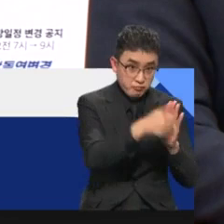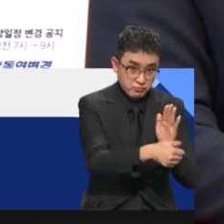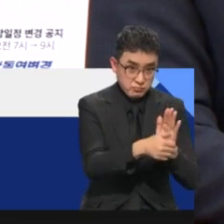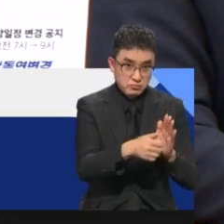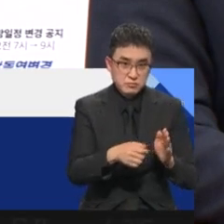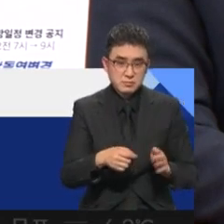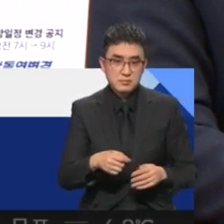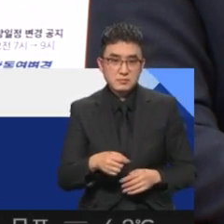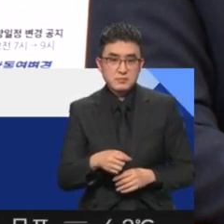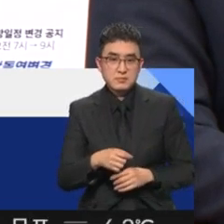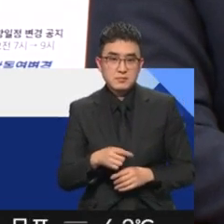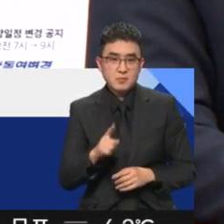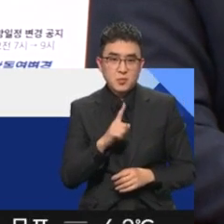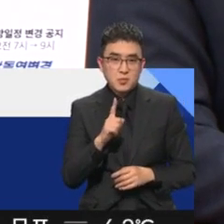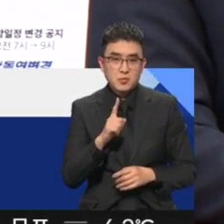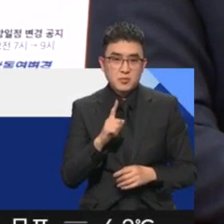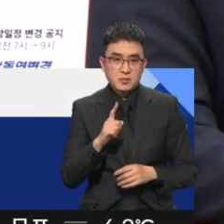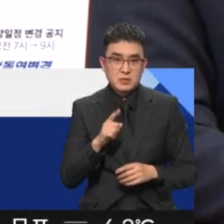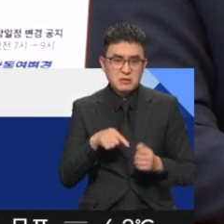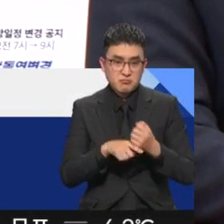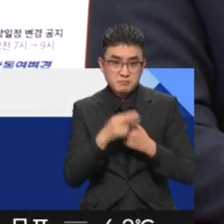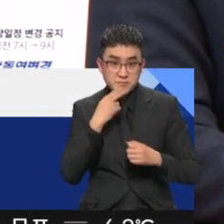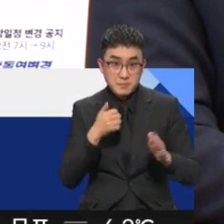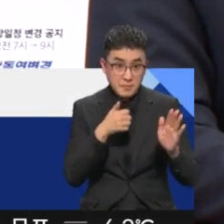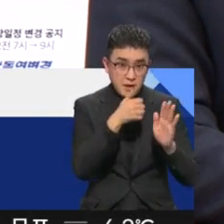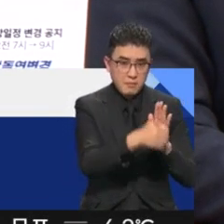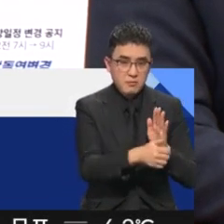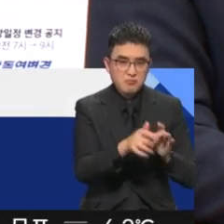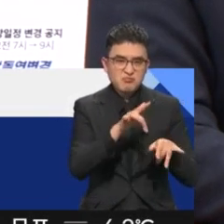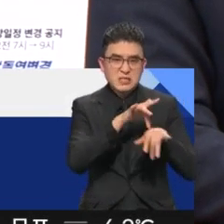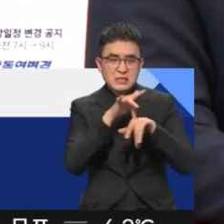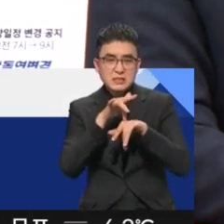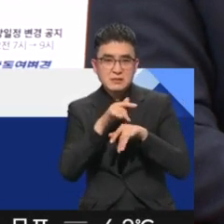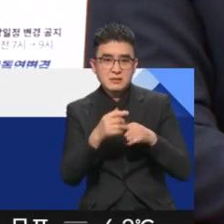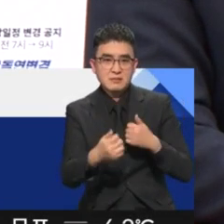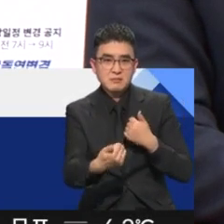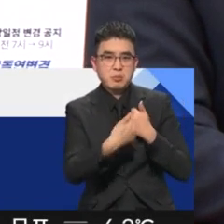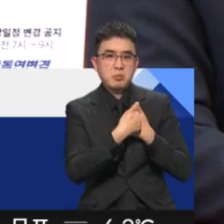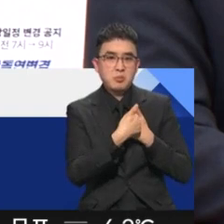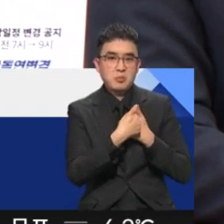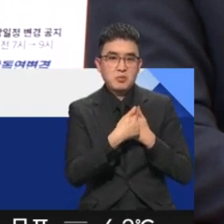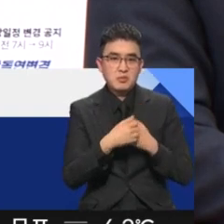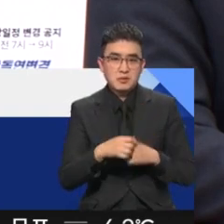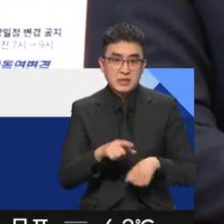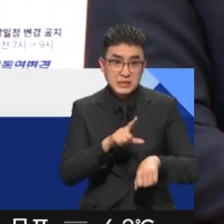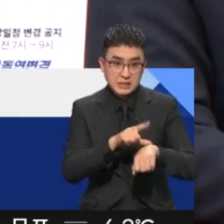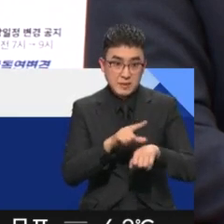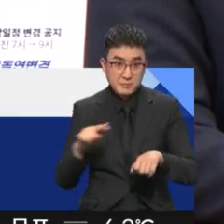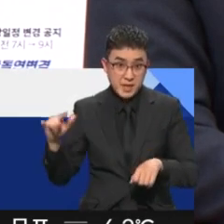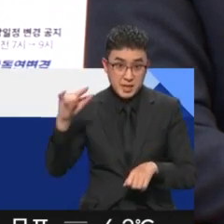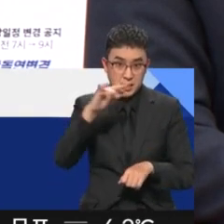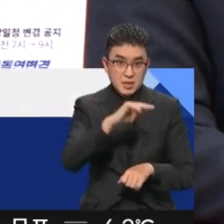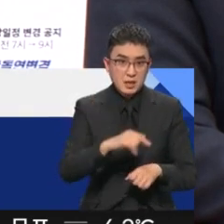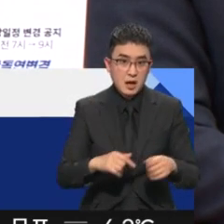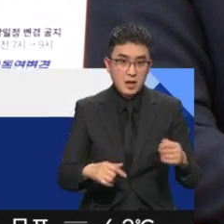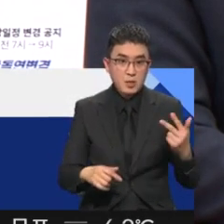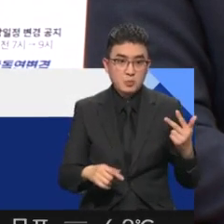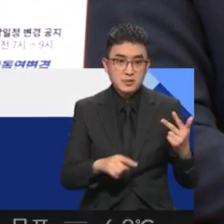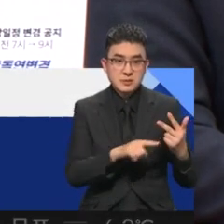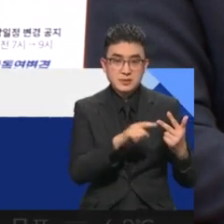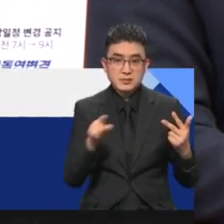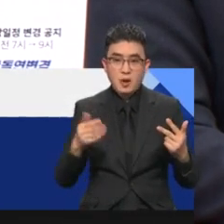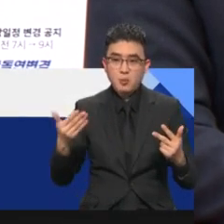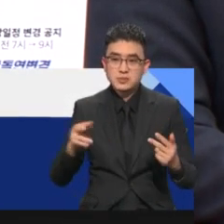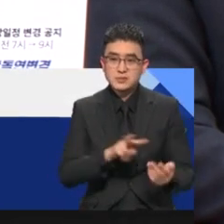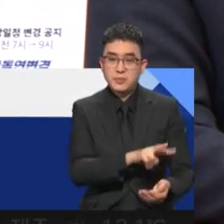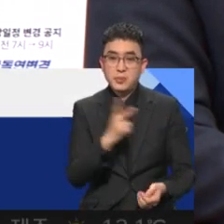그 이후에 비행기의 출발 시간이 7시에서 9시로 바뀝니다. 그 결과 조문을 하지 않고